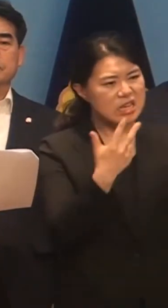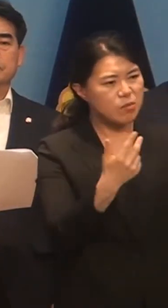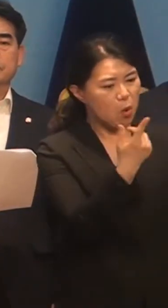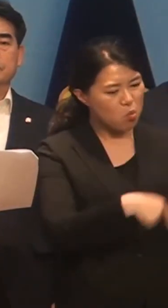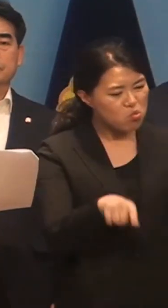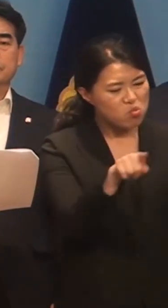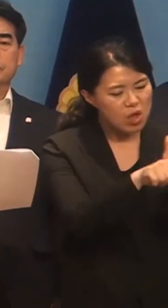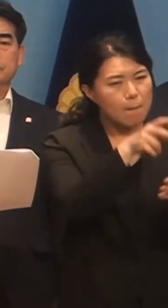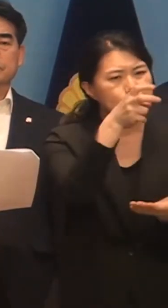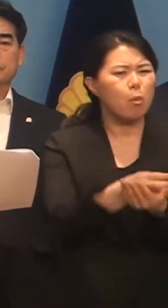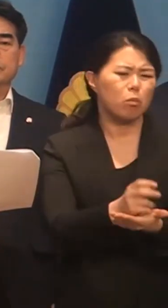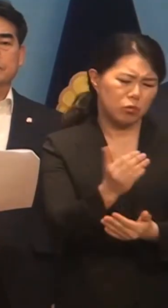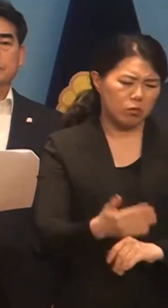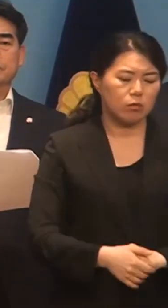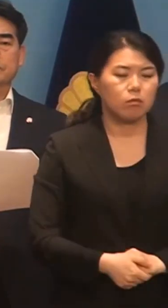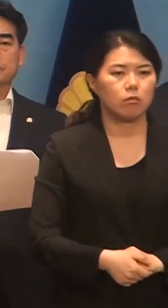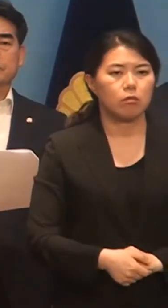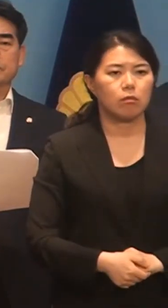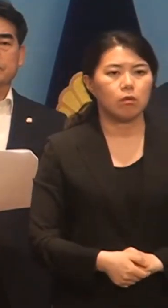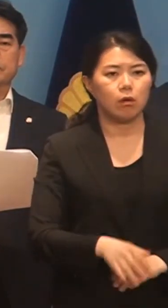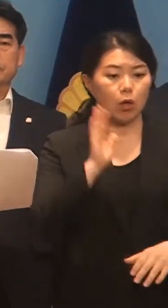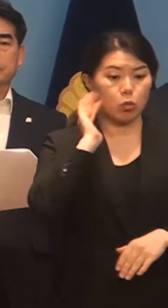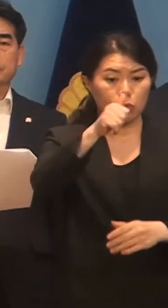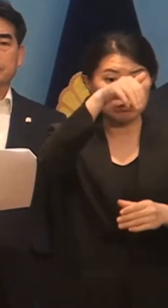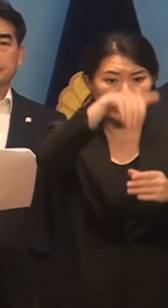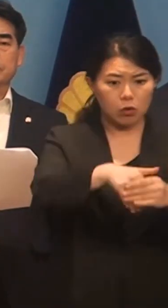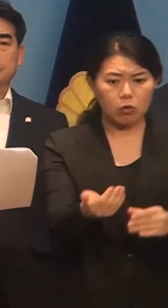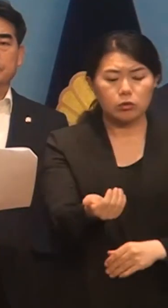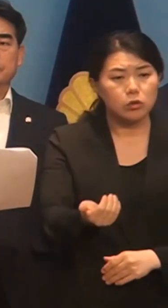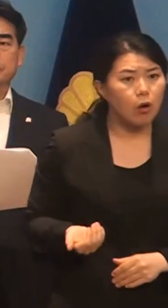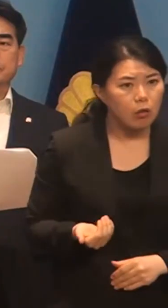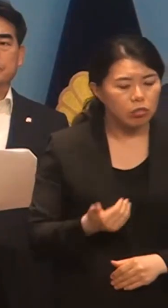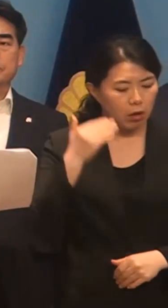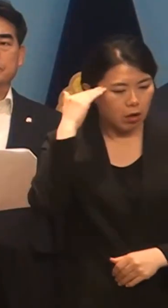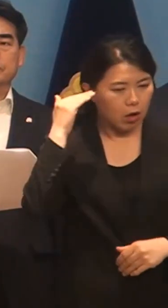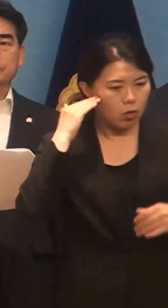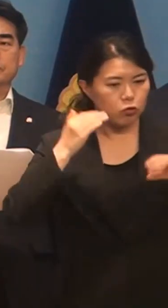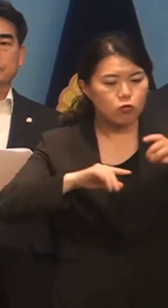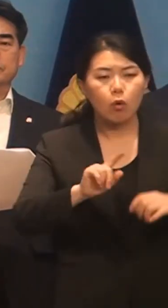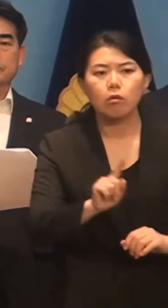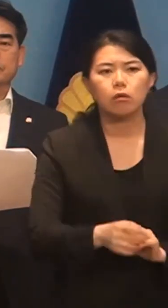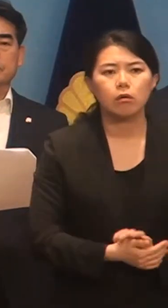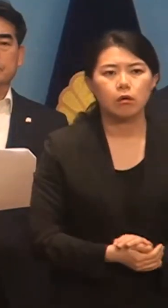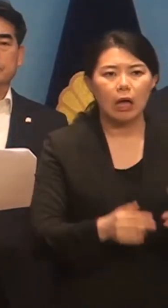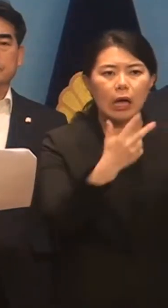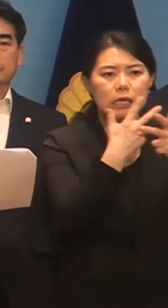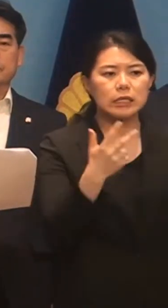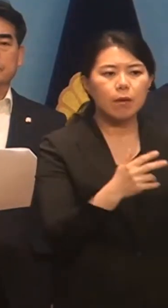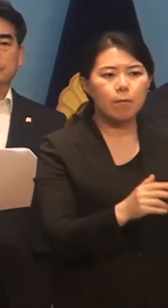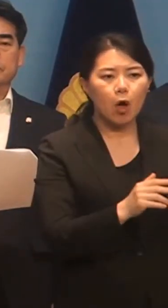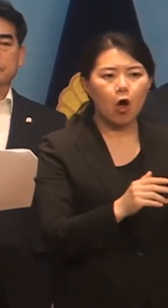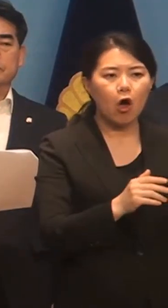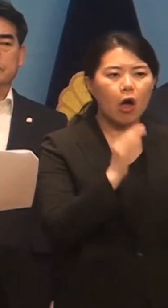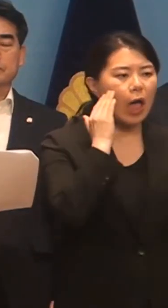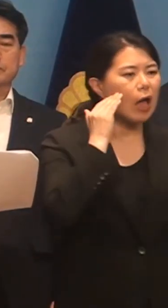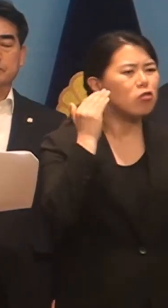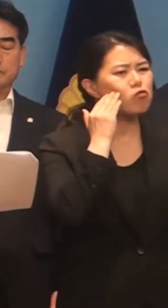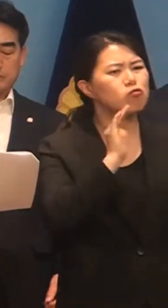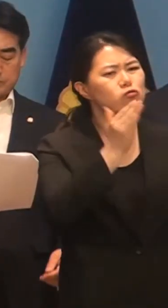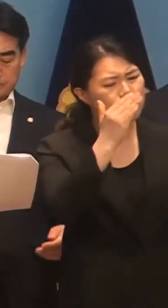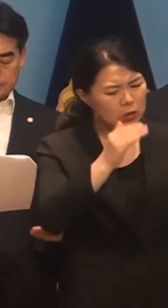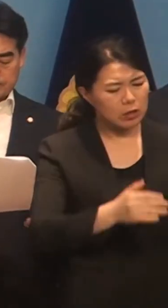이재명을 위한 법이 되었습니다. 대통령 선거도 하기 전에 대한민국은 이렇게 이재명의 대한민국이